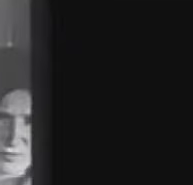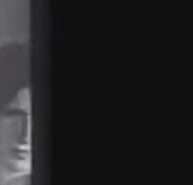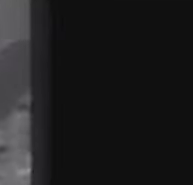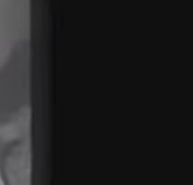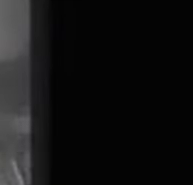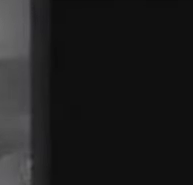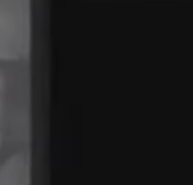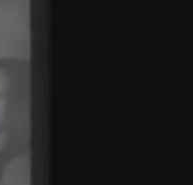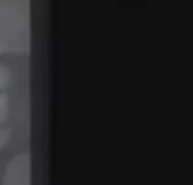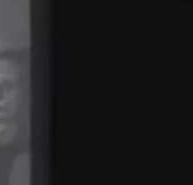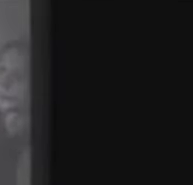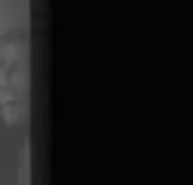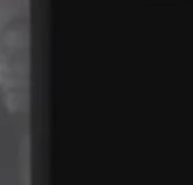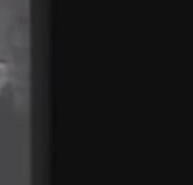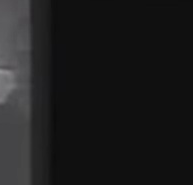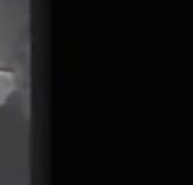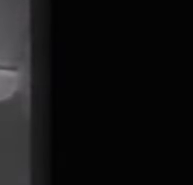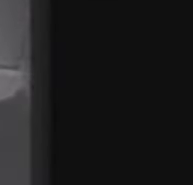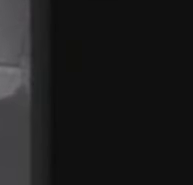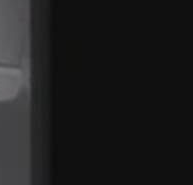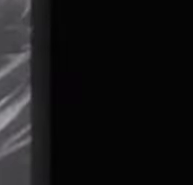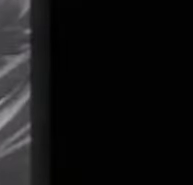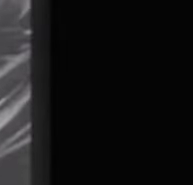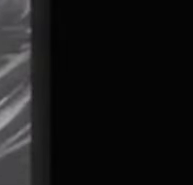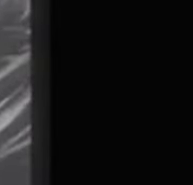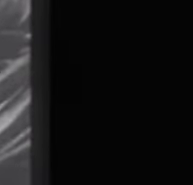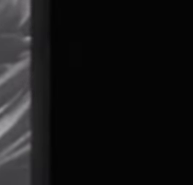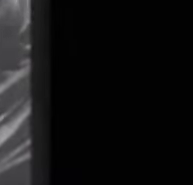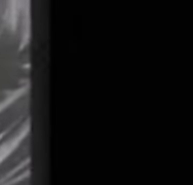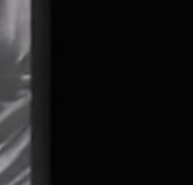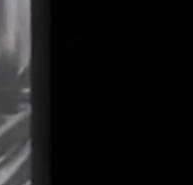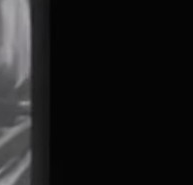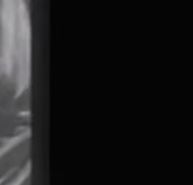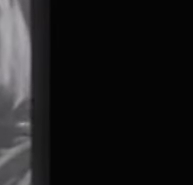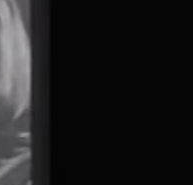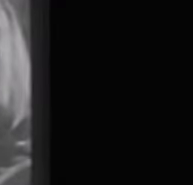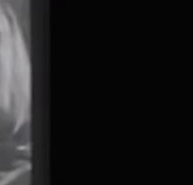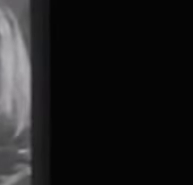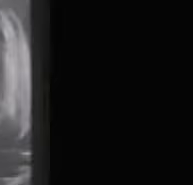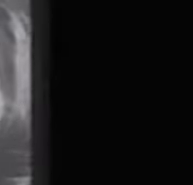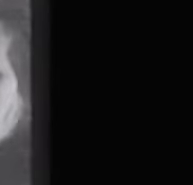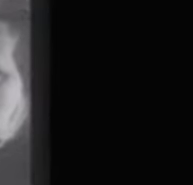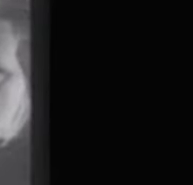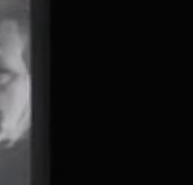Als volksschädlich galten auch psychisch kranke und behinderte Menschen.